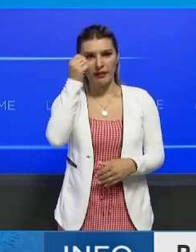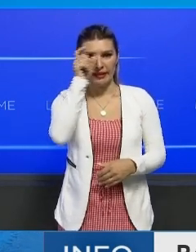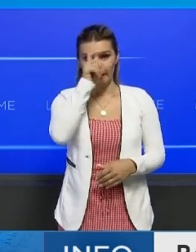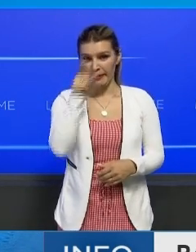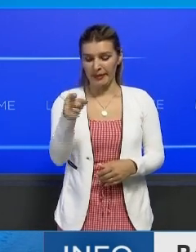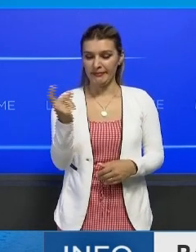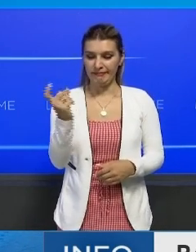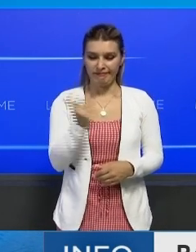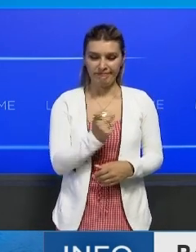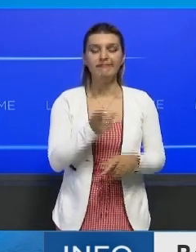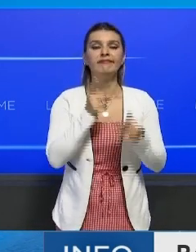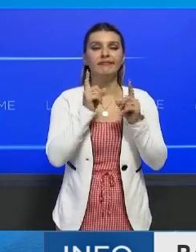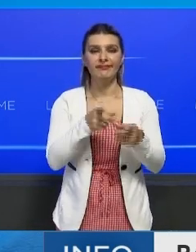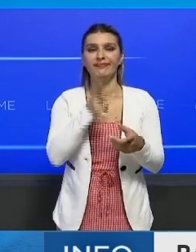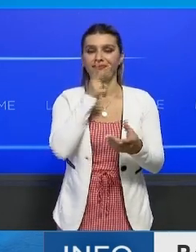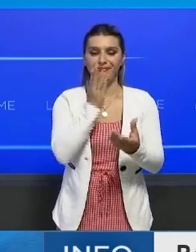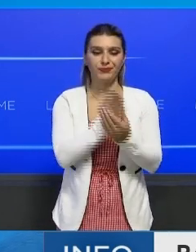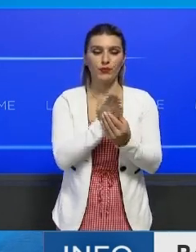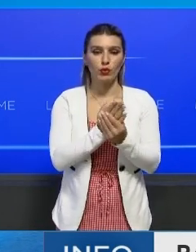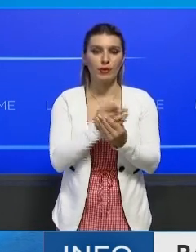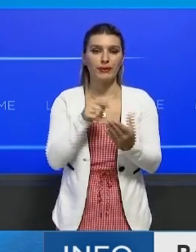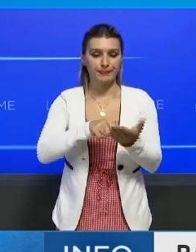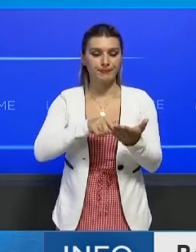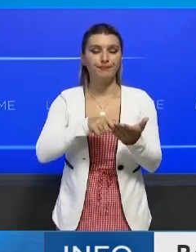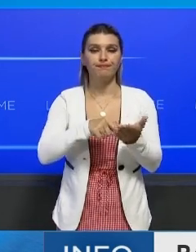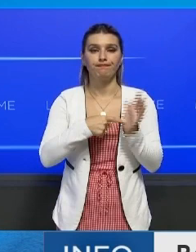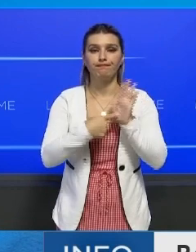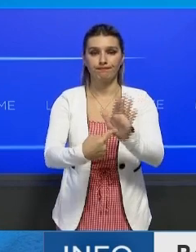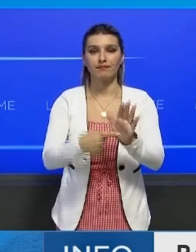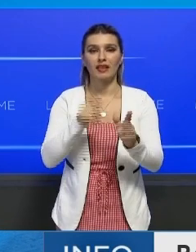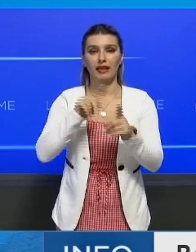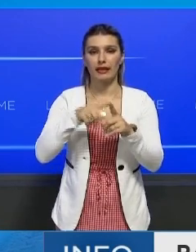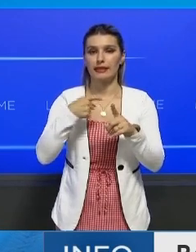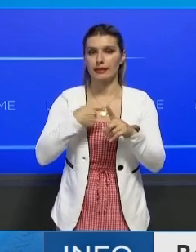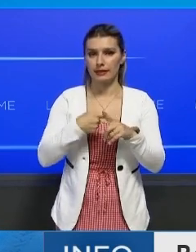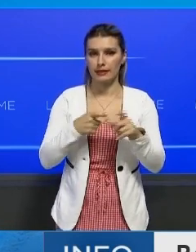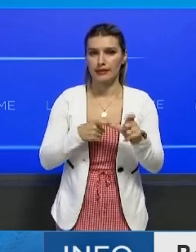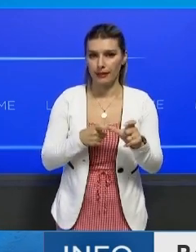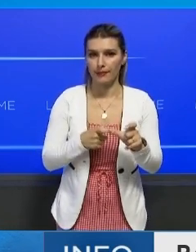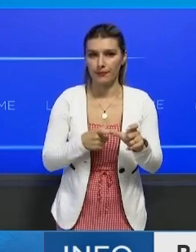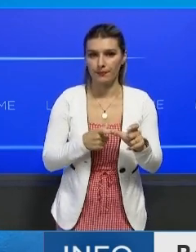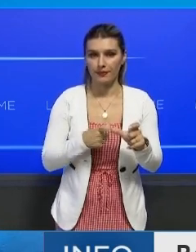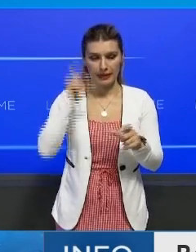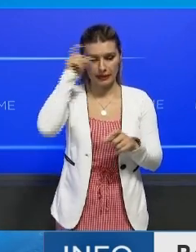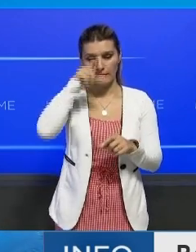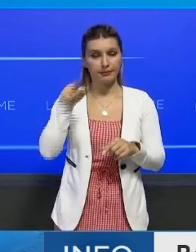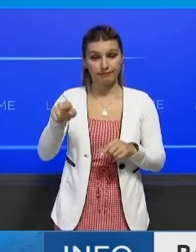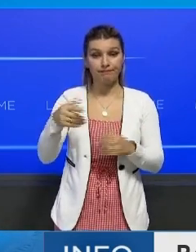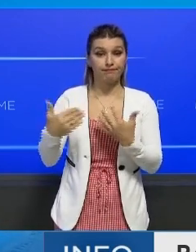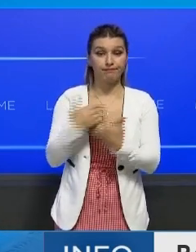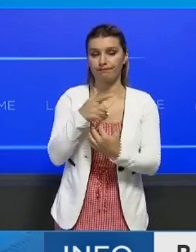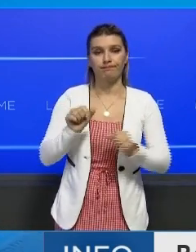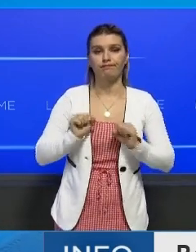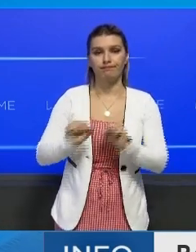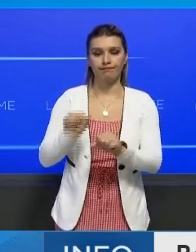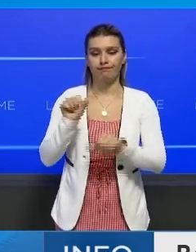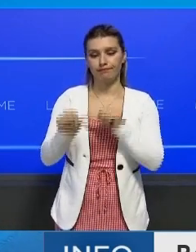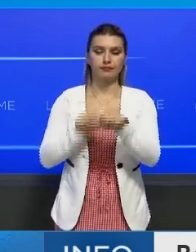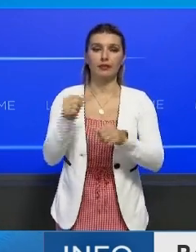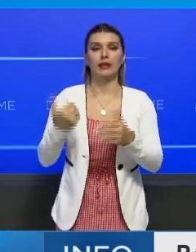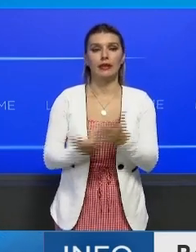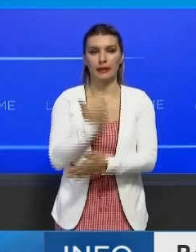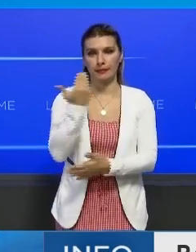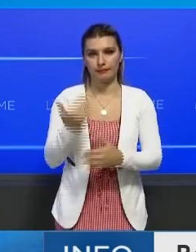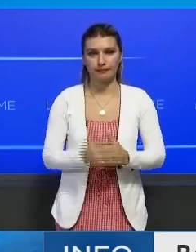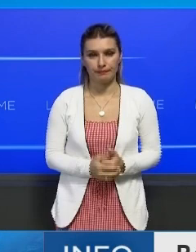o Kosovës me dokument identifikimi personal të lëshuar nga autoritetet e Serbis, do të pajisët me dokument